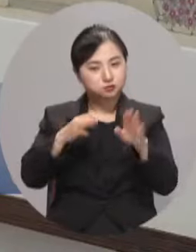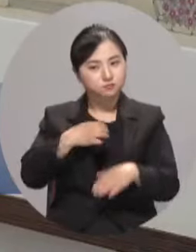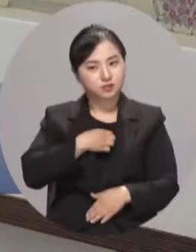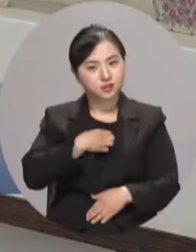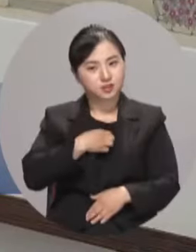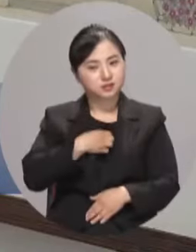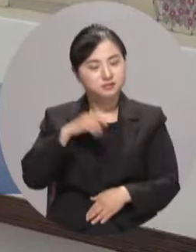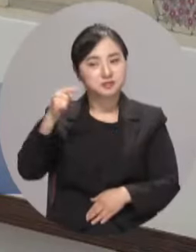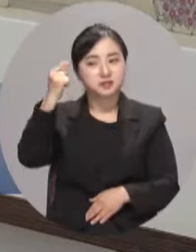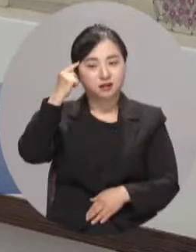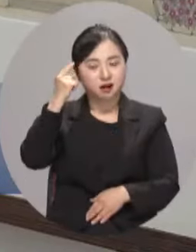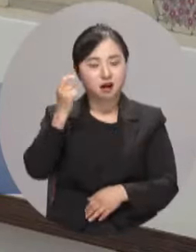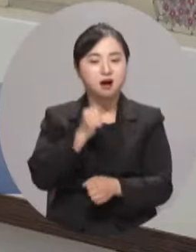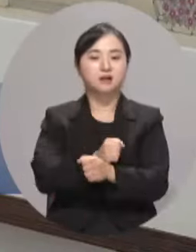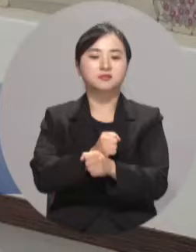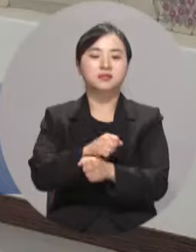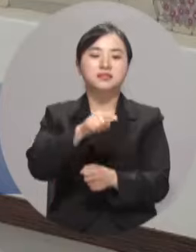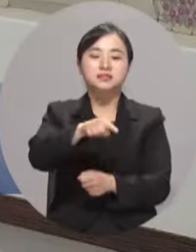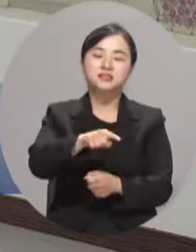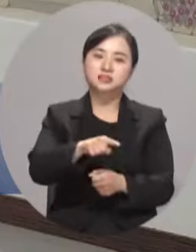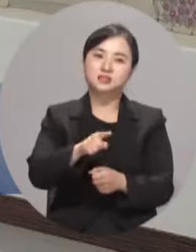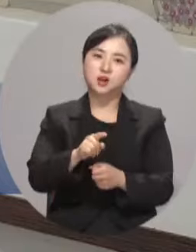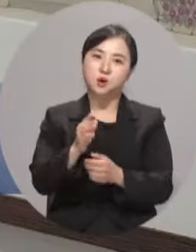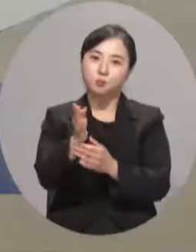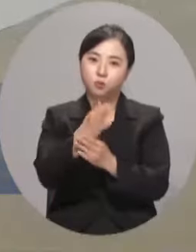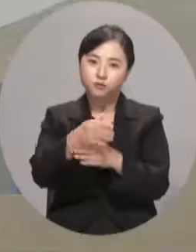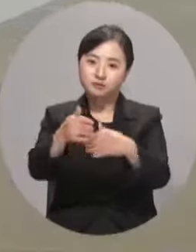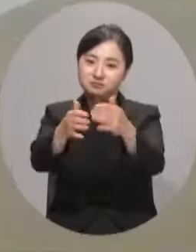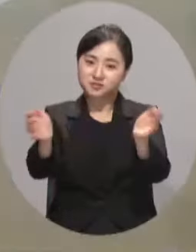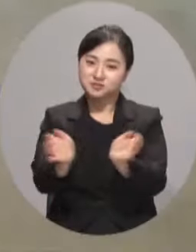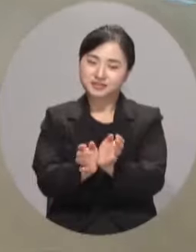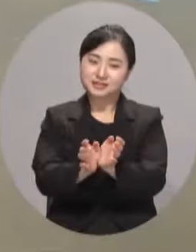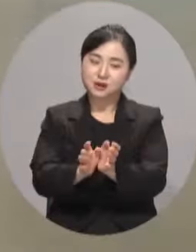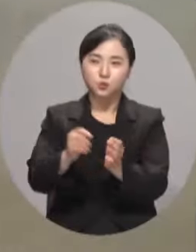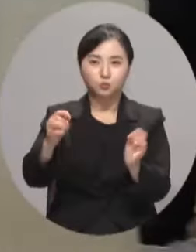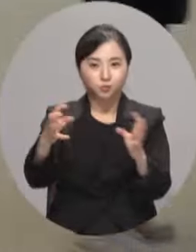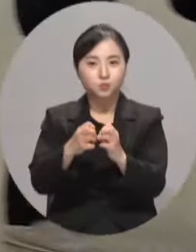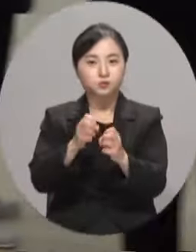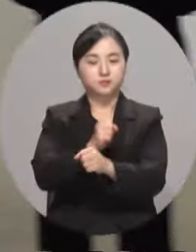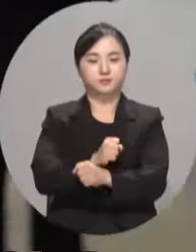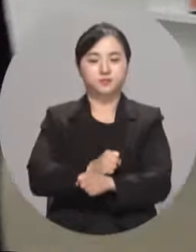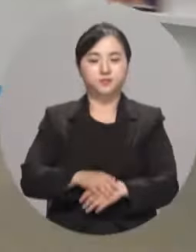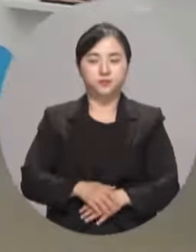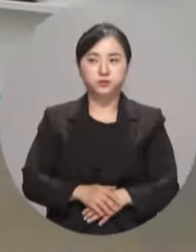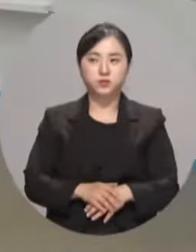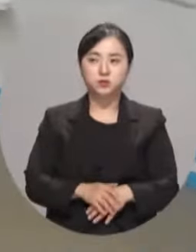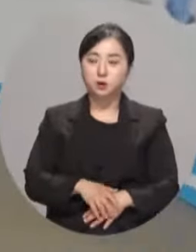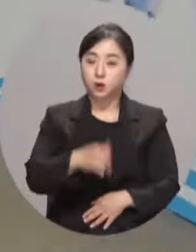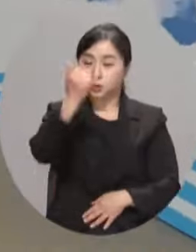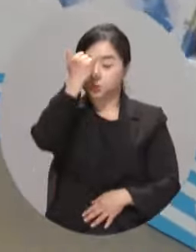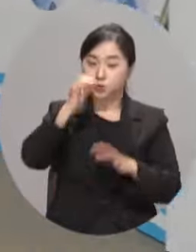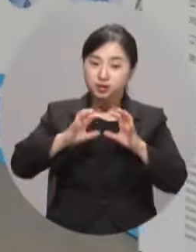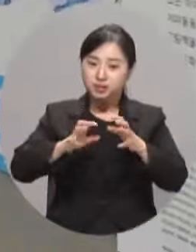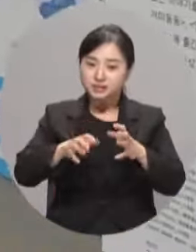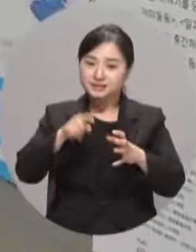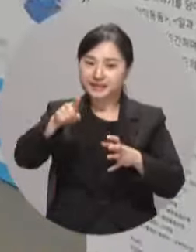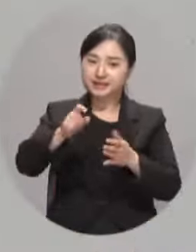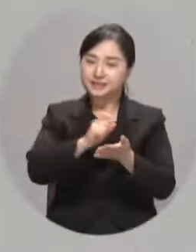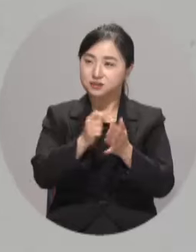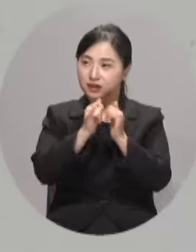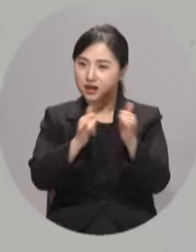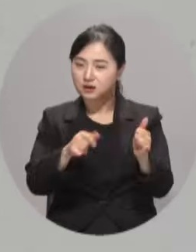그 신문을 보면서 붕세권 기사를 보면서 겹쳐졌어요. 함께 소개된 독일 작가 니콜라우스 하이델바흐의